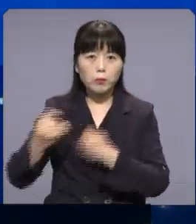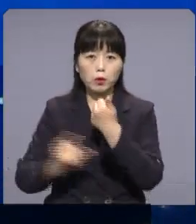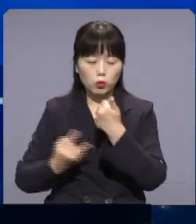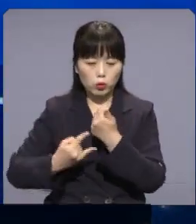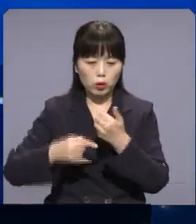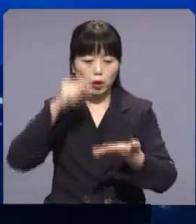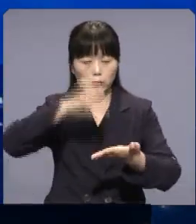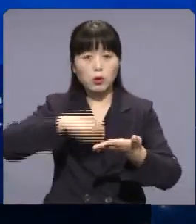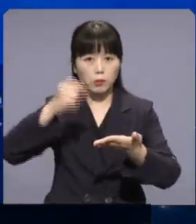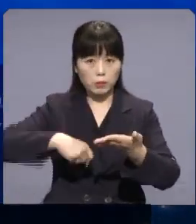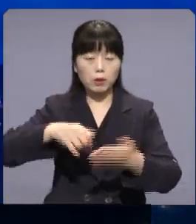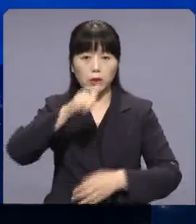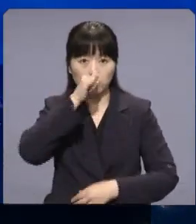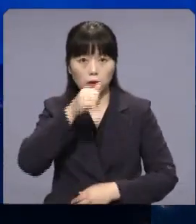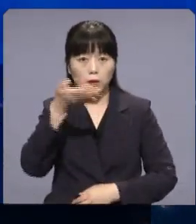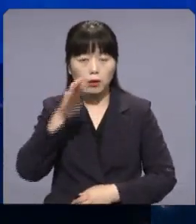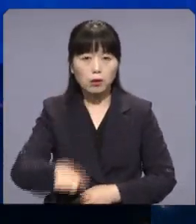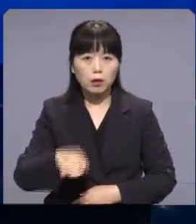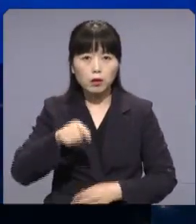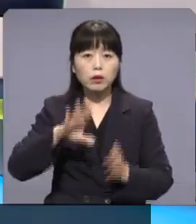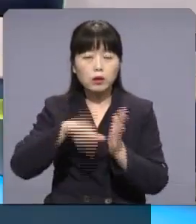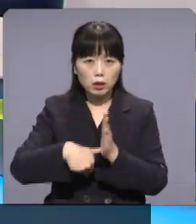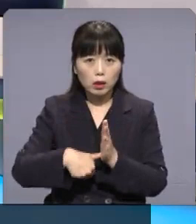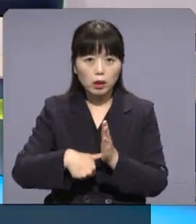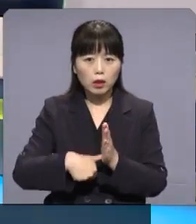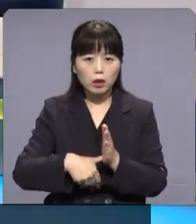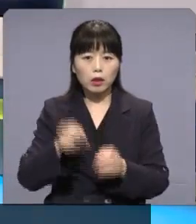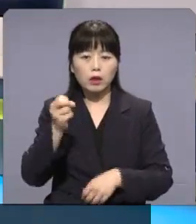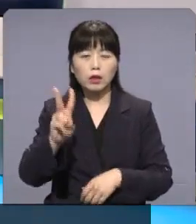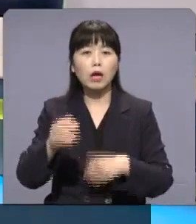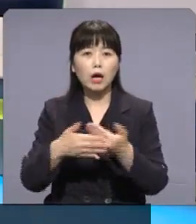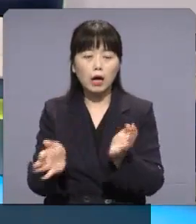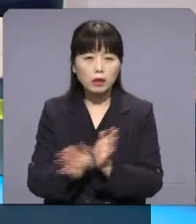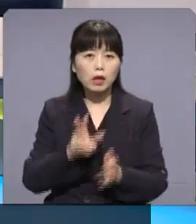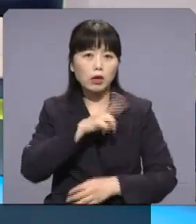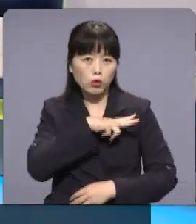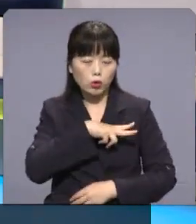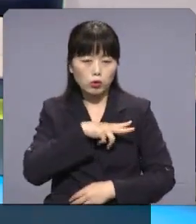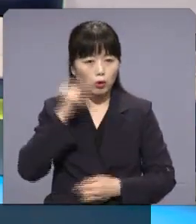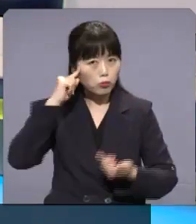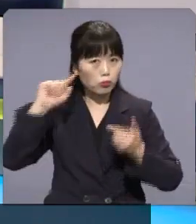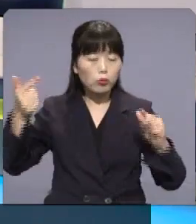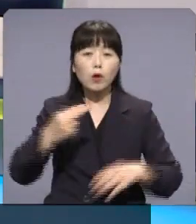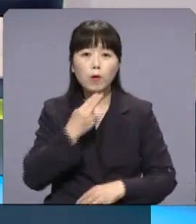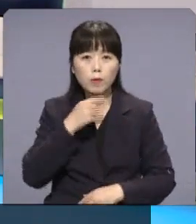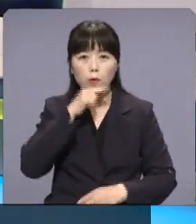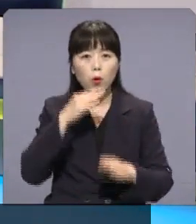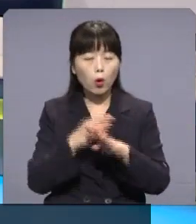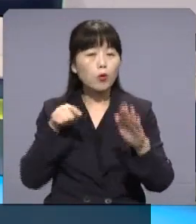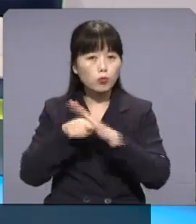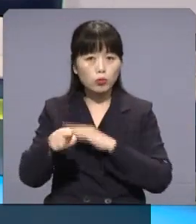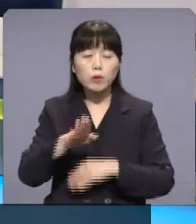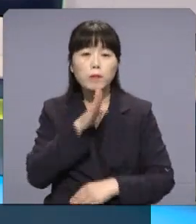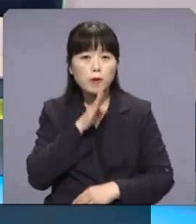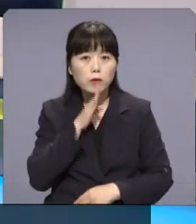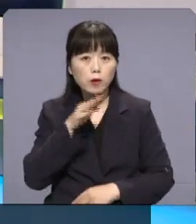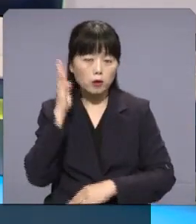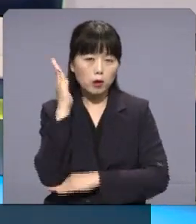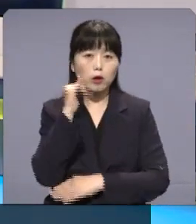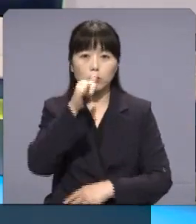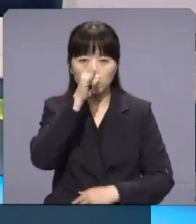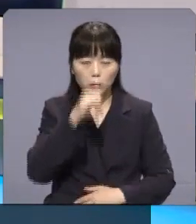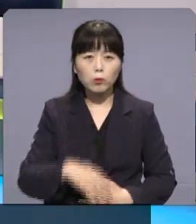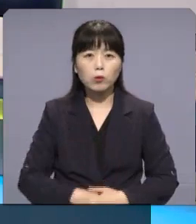아니에요? 그때 그 자리에서 당시 이제 야당 의원들도 별 의견이 없었다. 뭐 월북이 맞네. 뭐 이런 이야기도 나오고